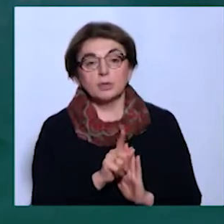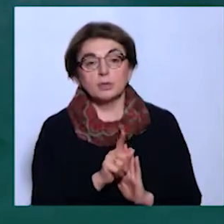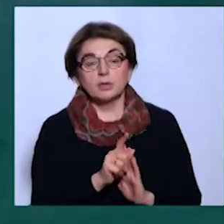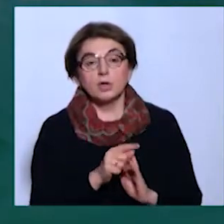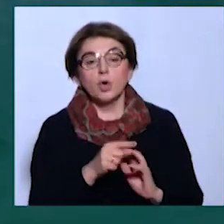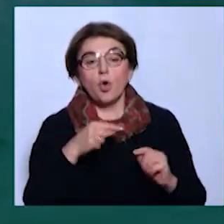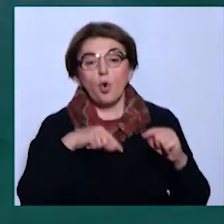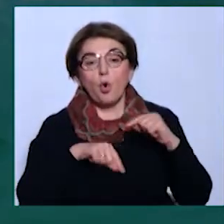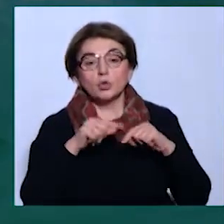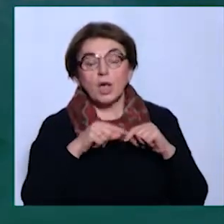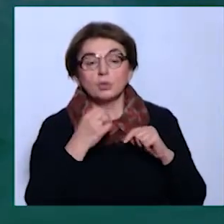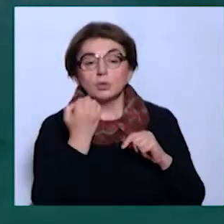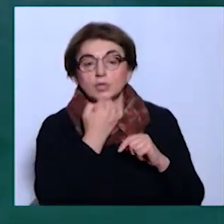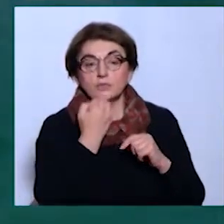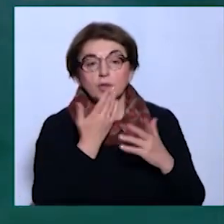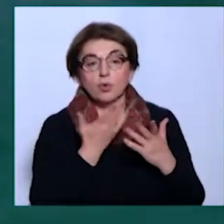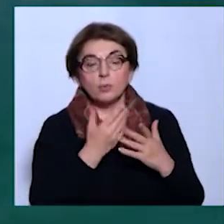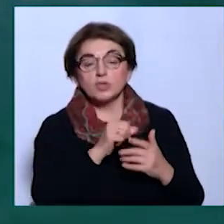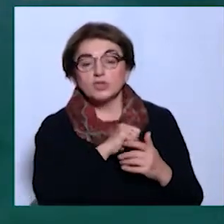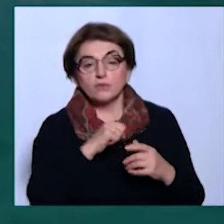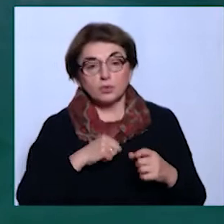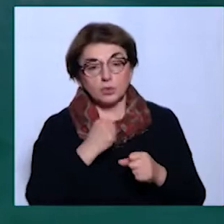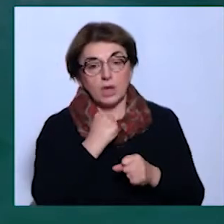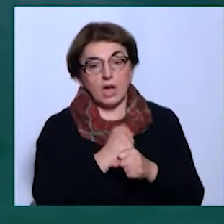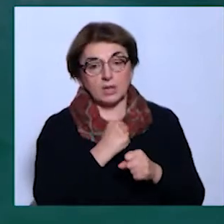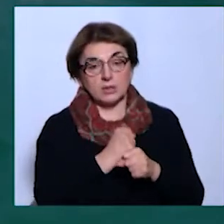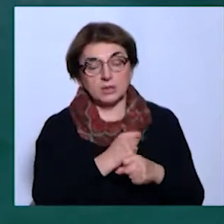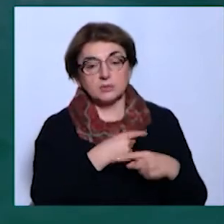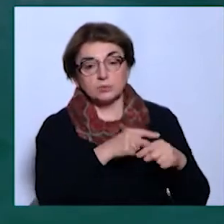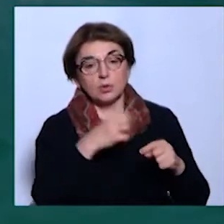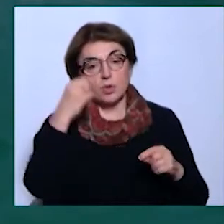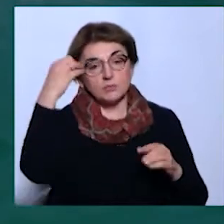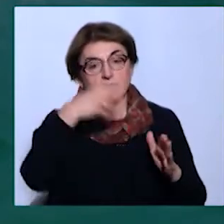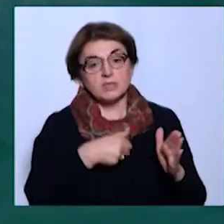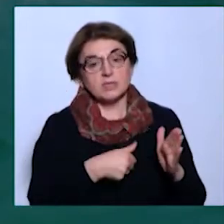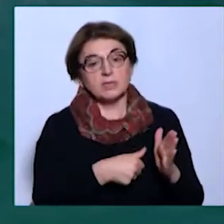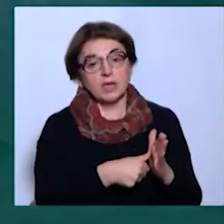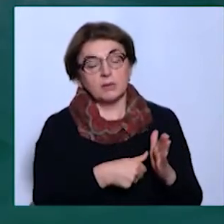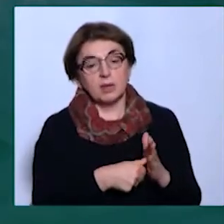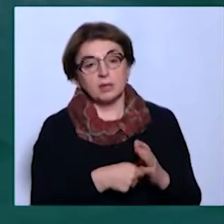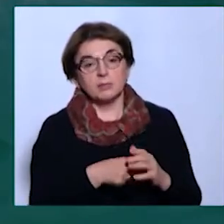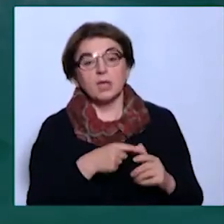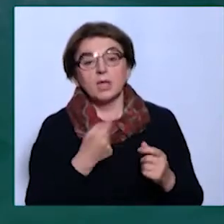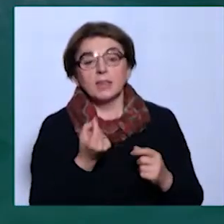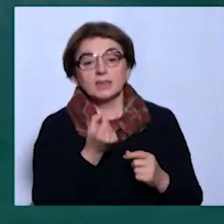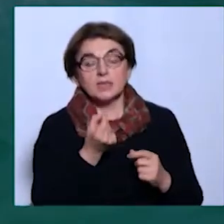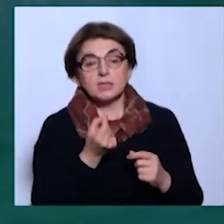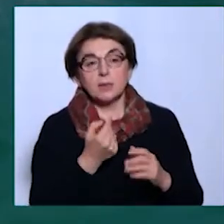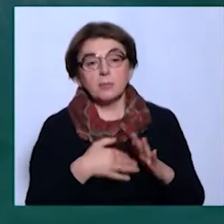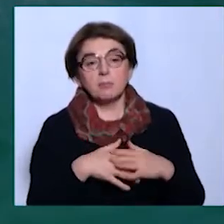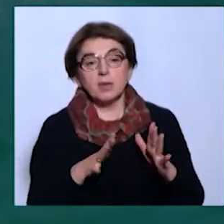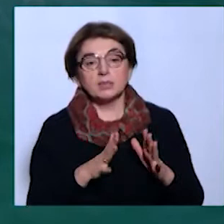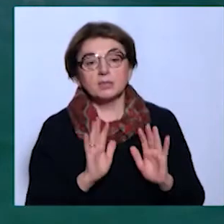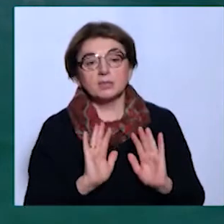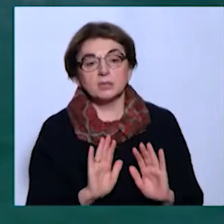ორგანული ნივთიერებებით, რომელსაც თვითონ ასინთეზებს მზის ენერგიის ხარჯზე და თესლები უმეტესობა თითქმის